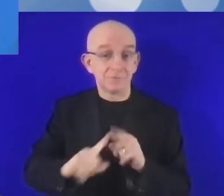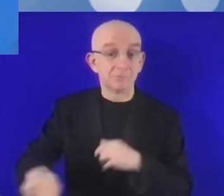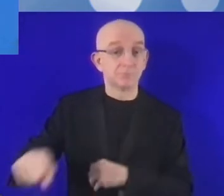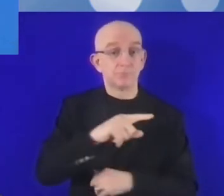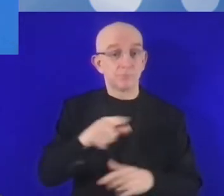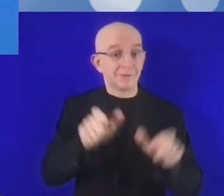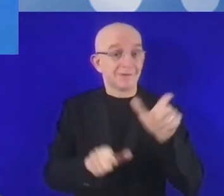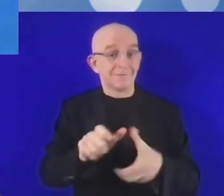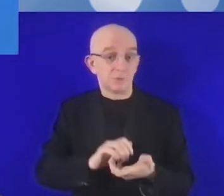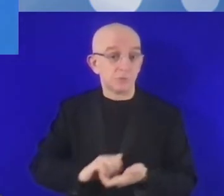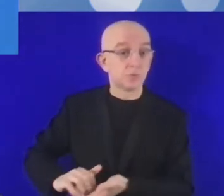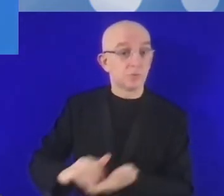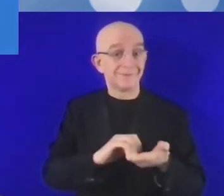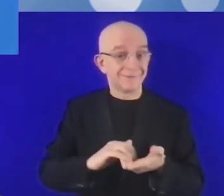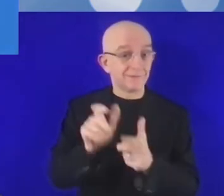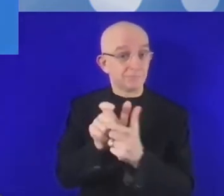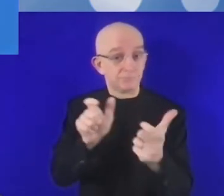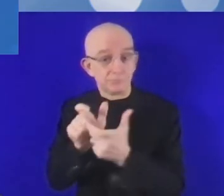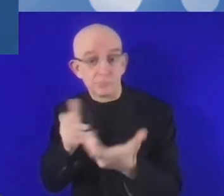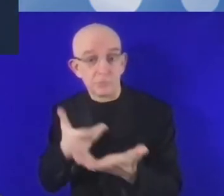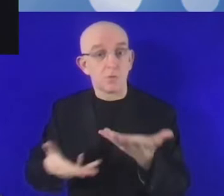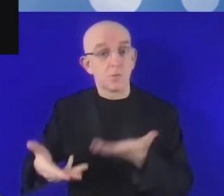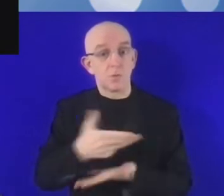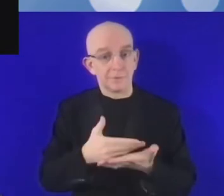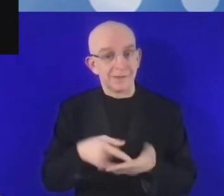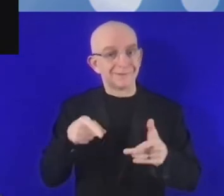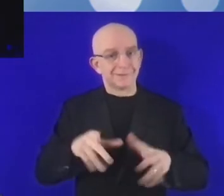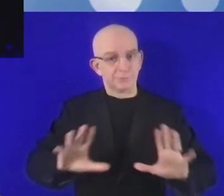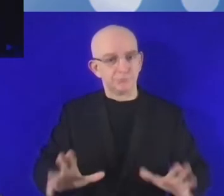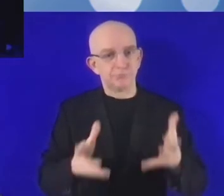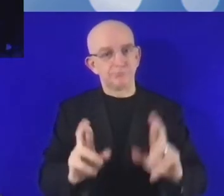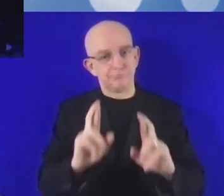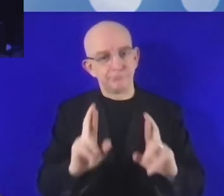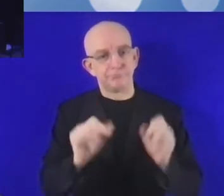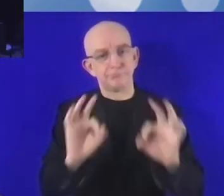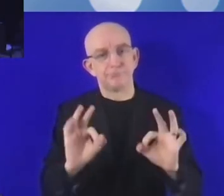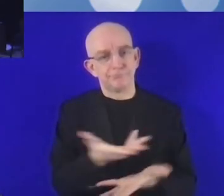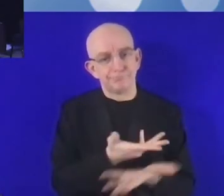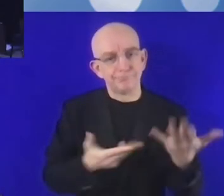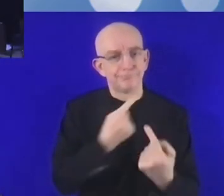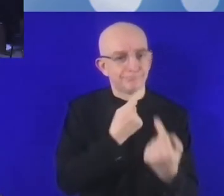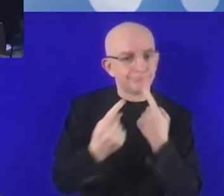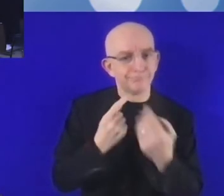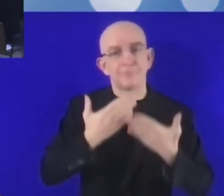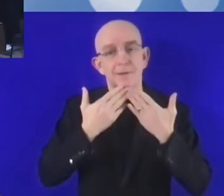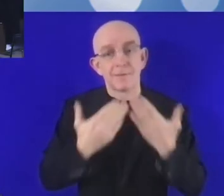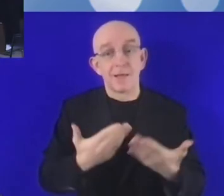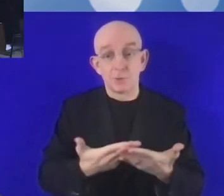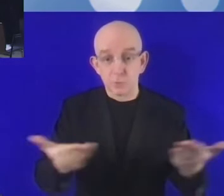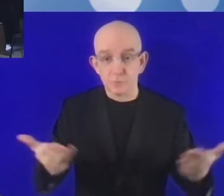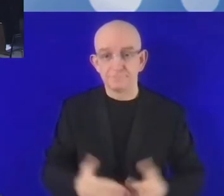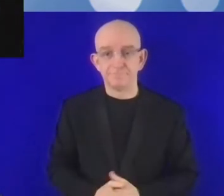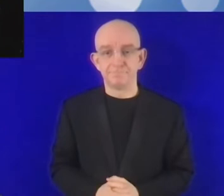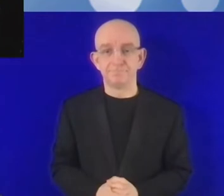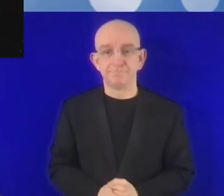commun, va dans ce sens. Il s'agit d'assurer la coopération entre les gouvernements, le secteur privé et les autres parties